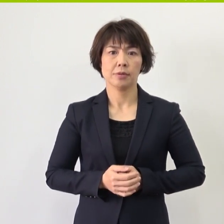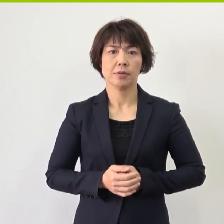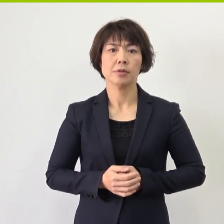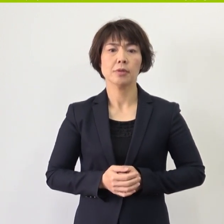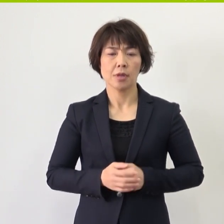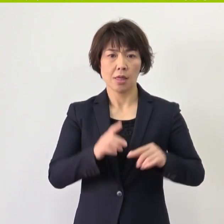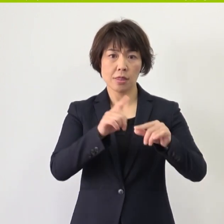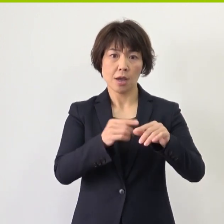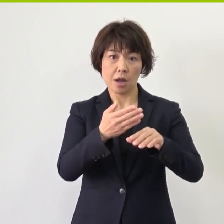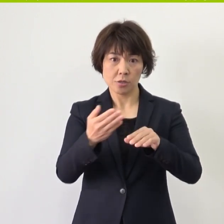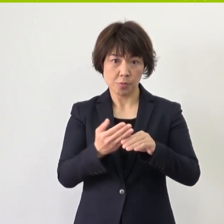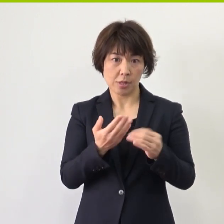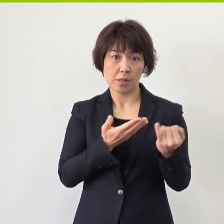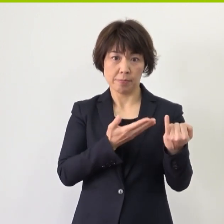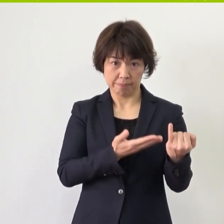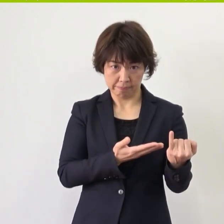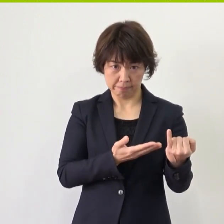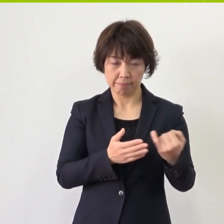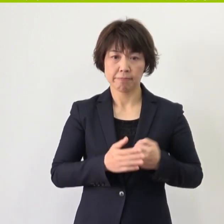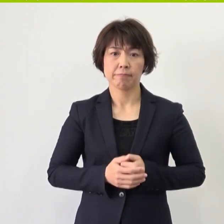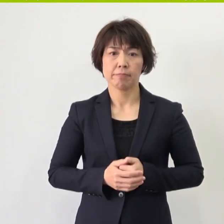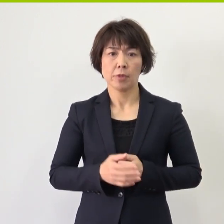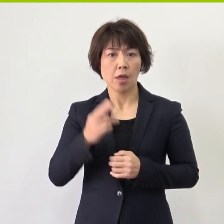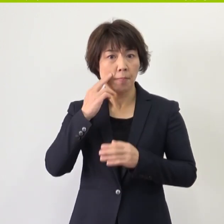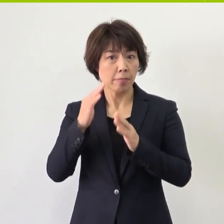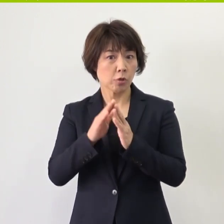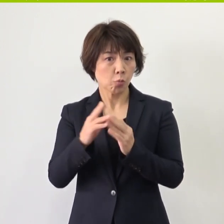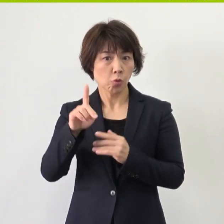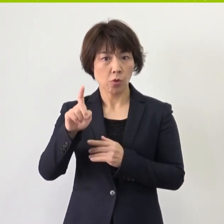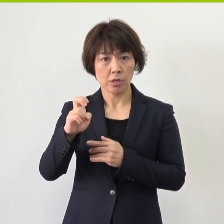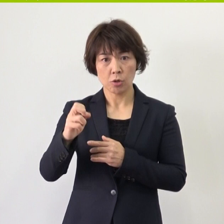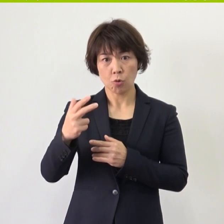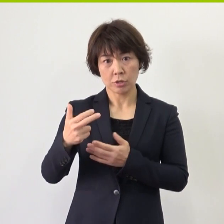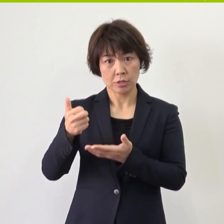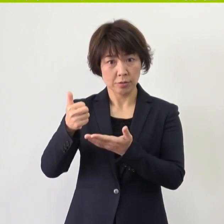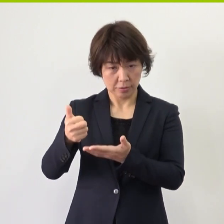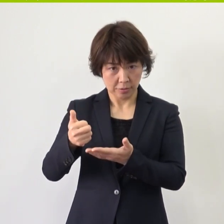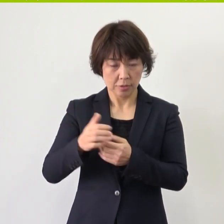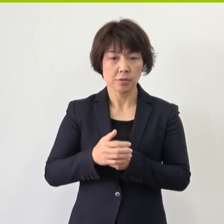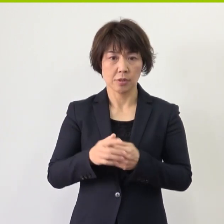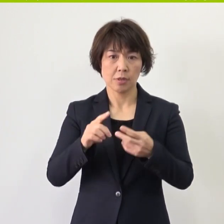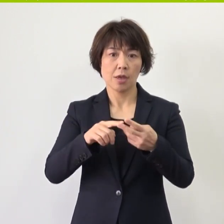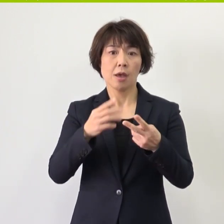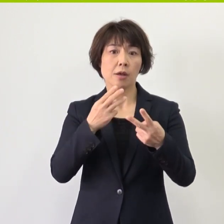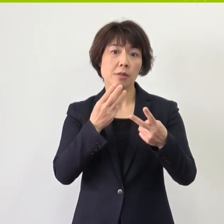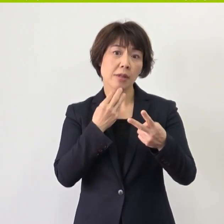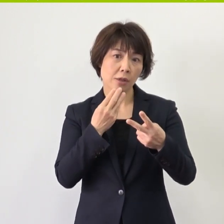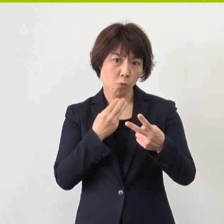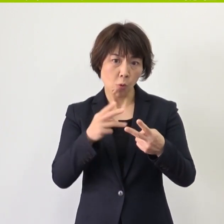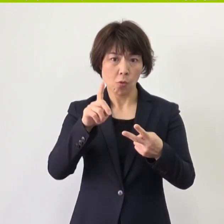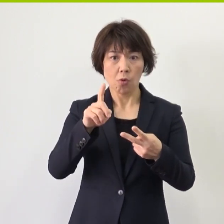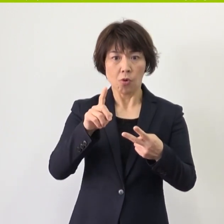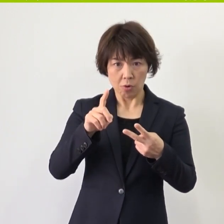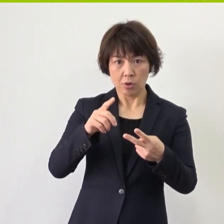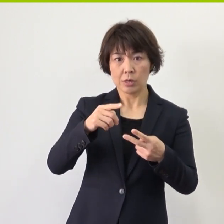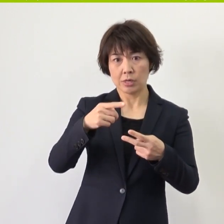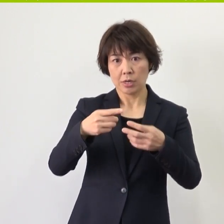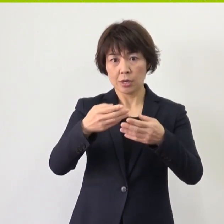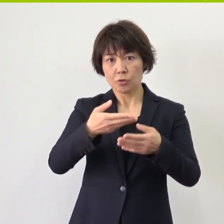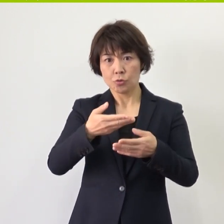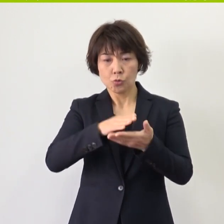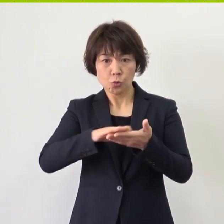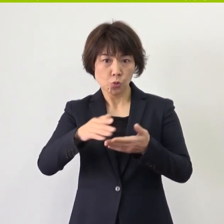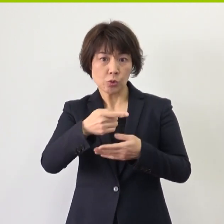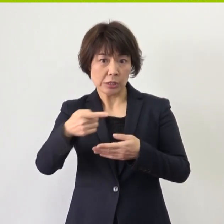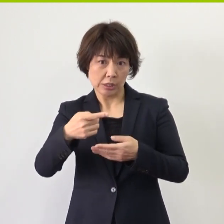同席いただきました中島幸子氏、そして松本博氏、斉藤純一氏に一条附属